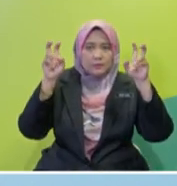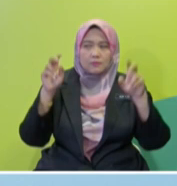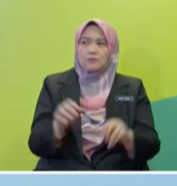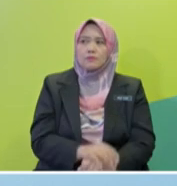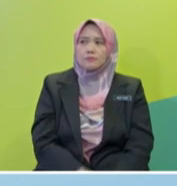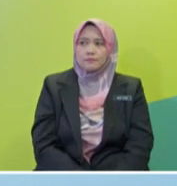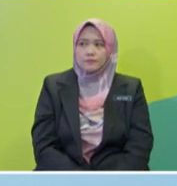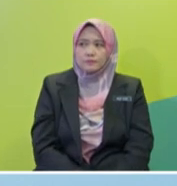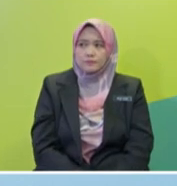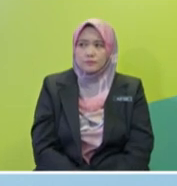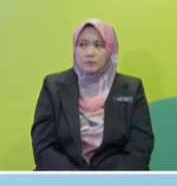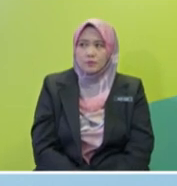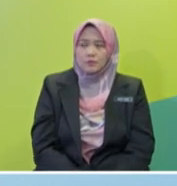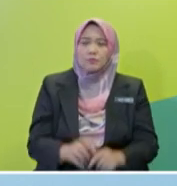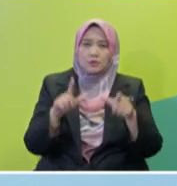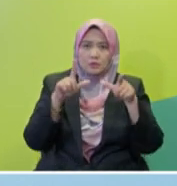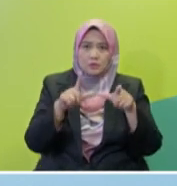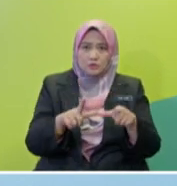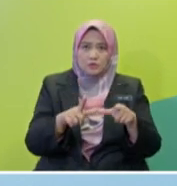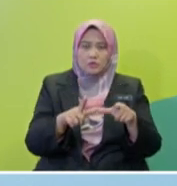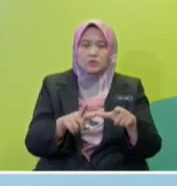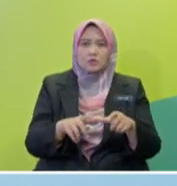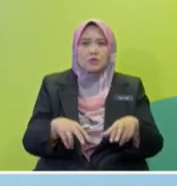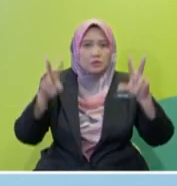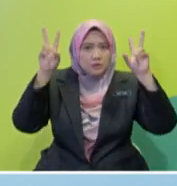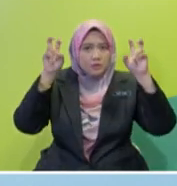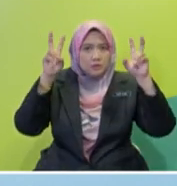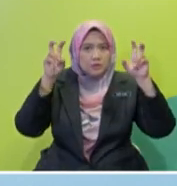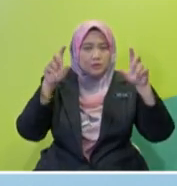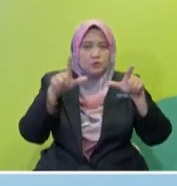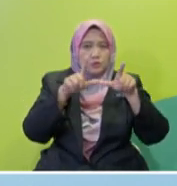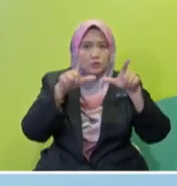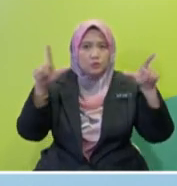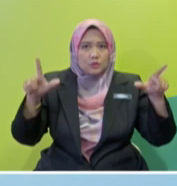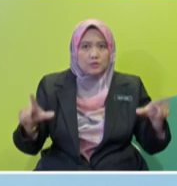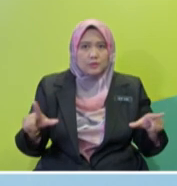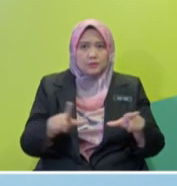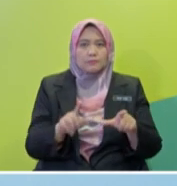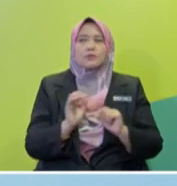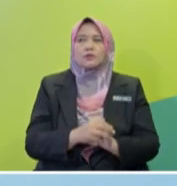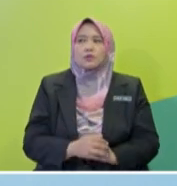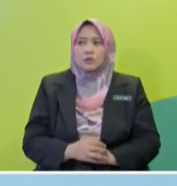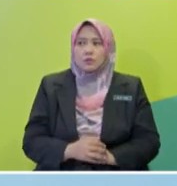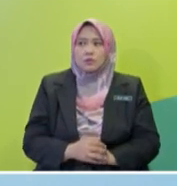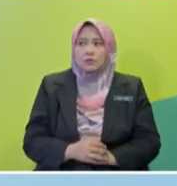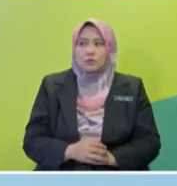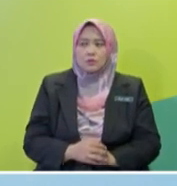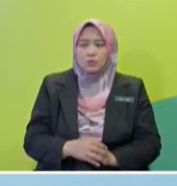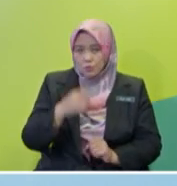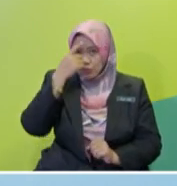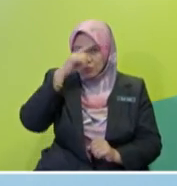ini kita akan meletakkan tajuk laman kemudian bagian body ini adalah merupakan